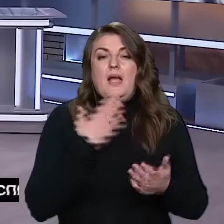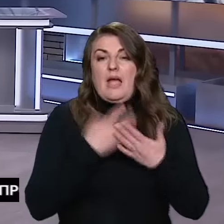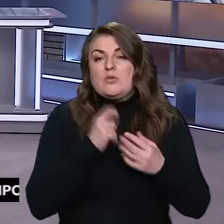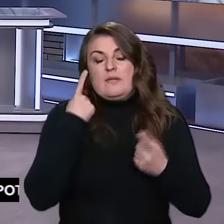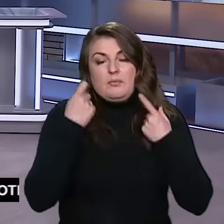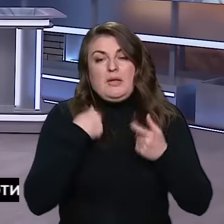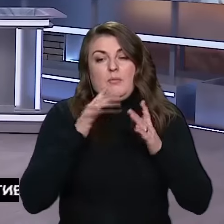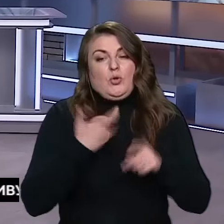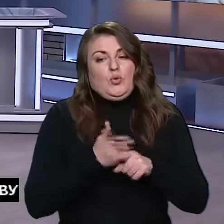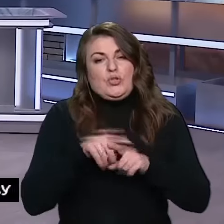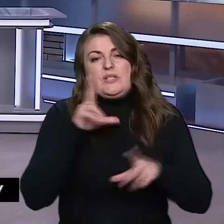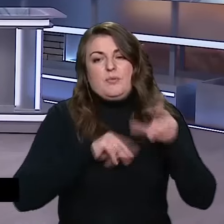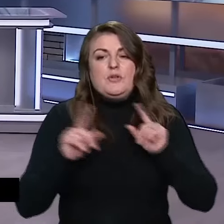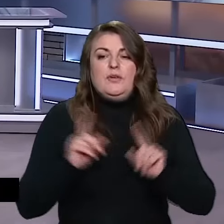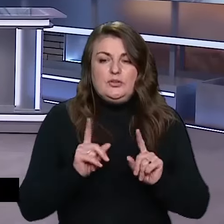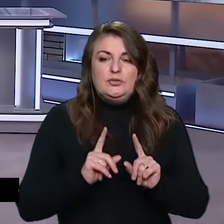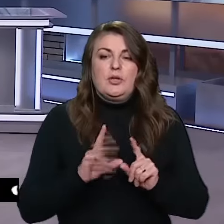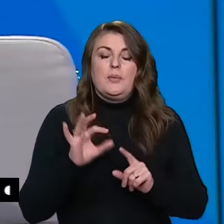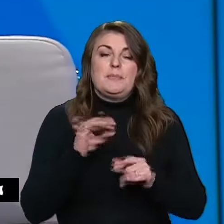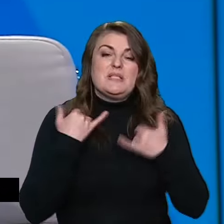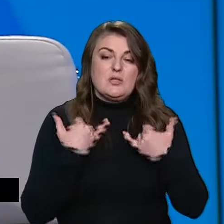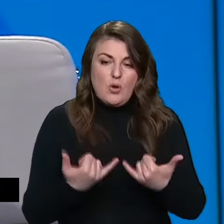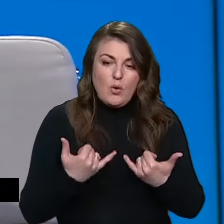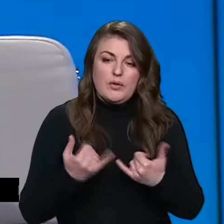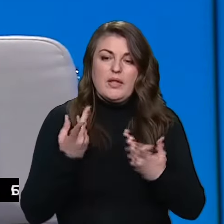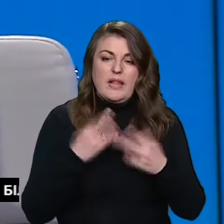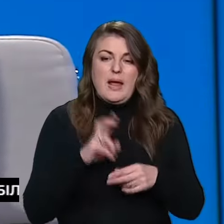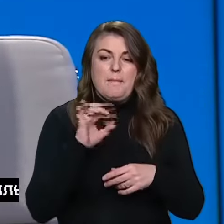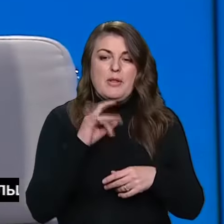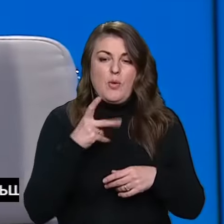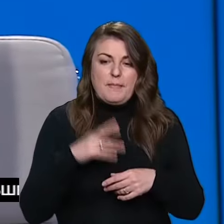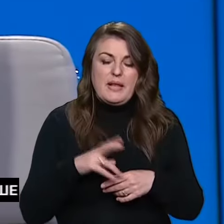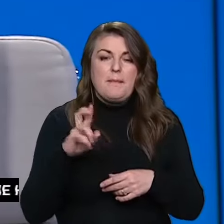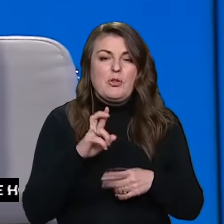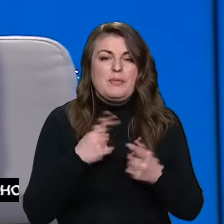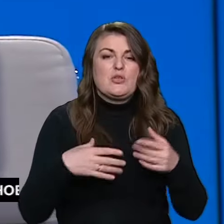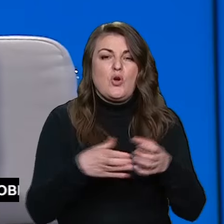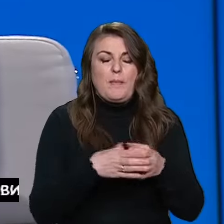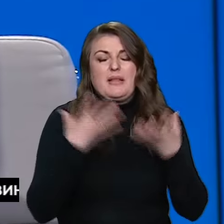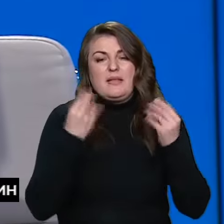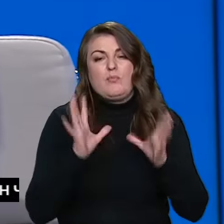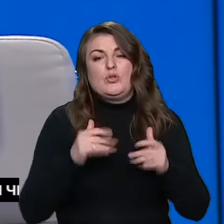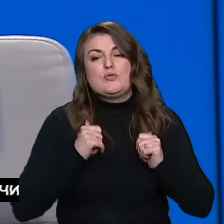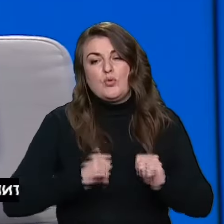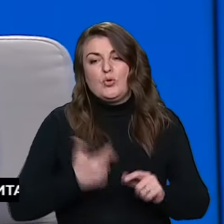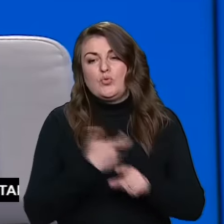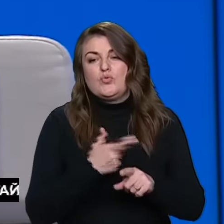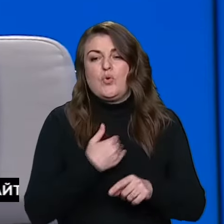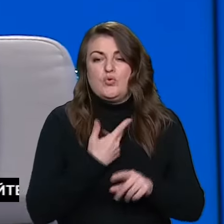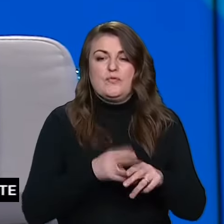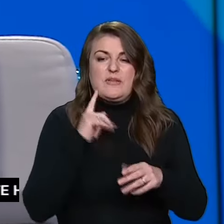за інформацію. Я буду дуже сподіватися, що принаймні сьогодні для Білопілля, білопільської громади, день буде спокійним. Дуже